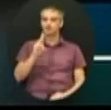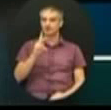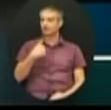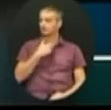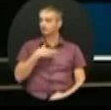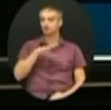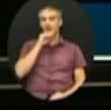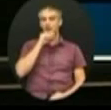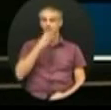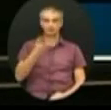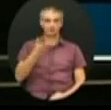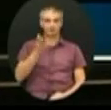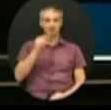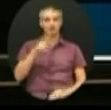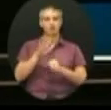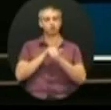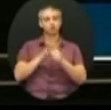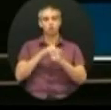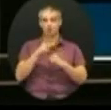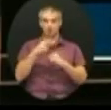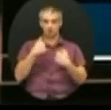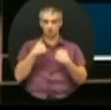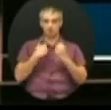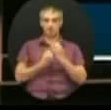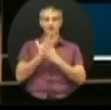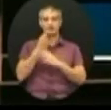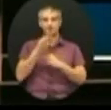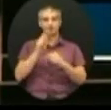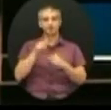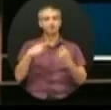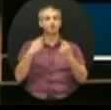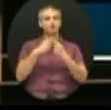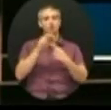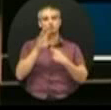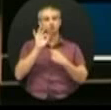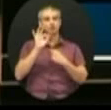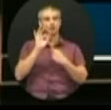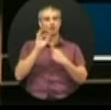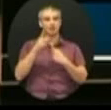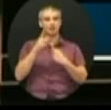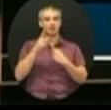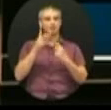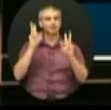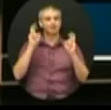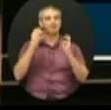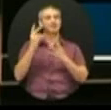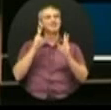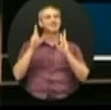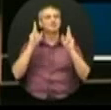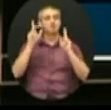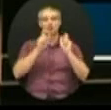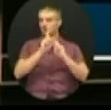טוב, אני רוצה לדבר על השדולה שאני הקמתי בכנסת בנושא של תספורת לאזרחים ולא